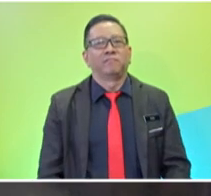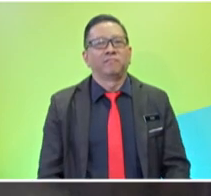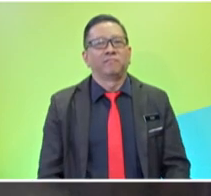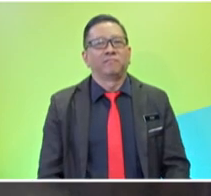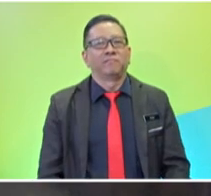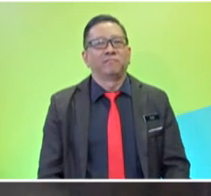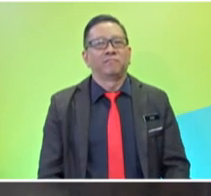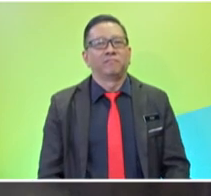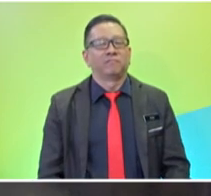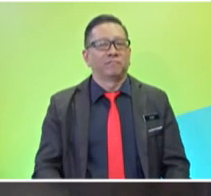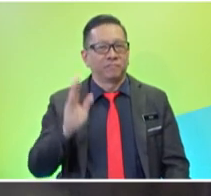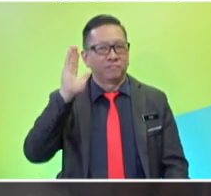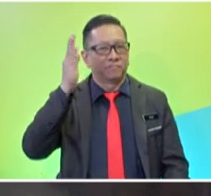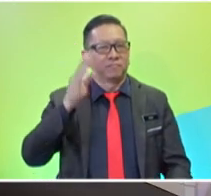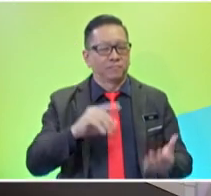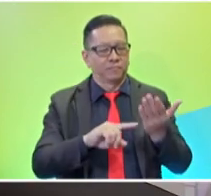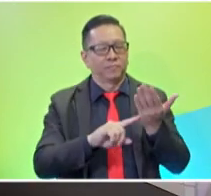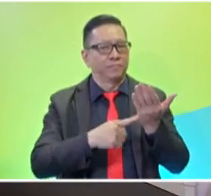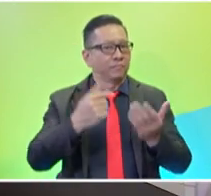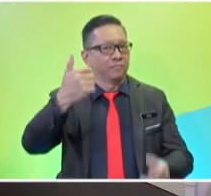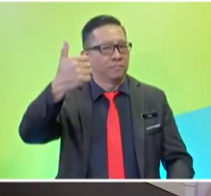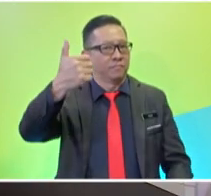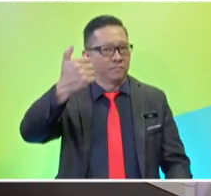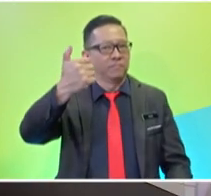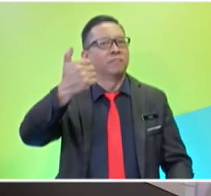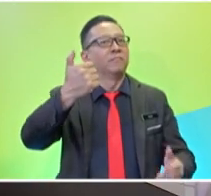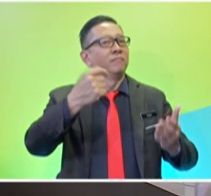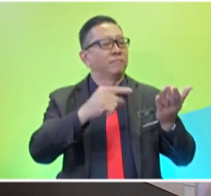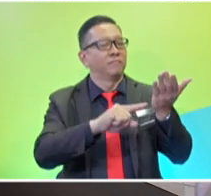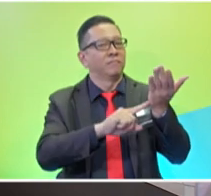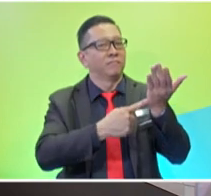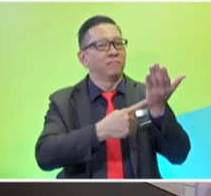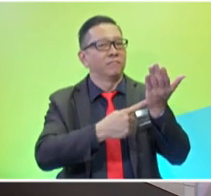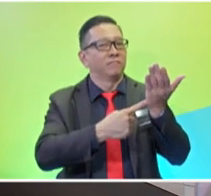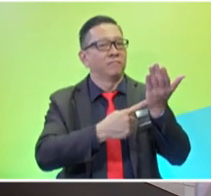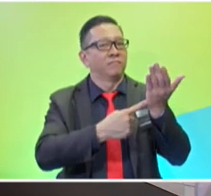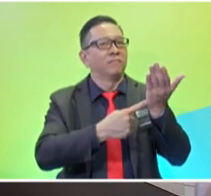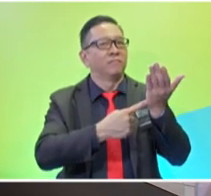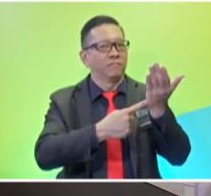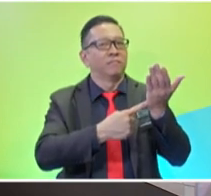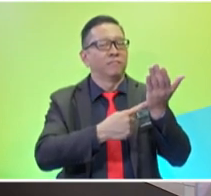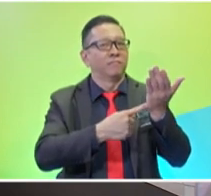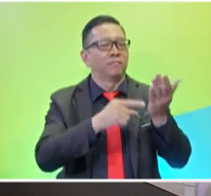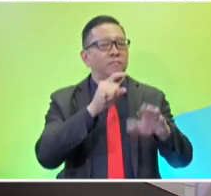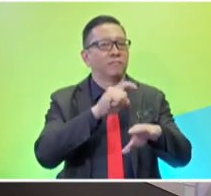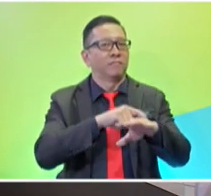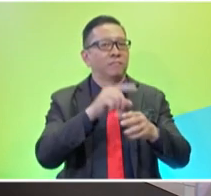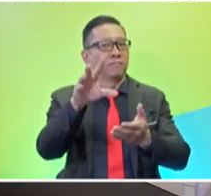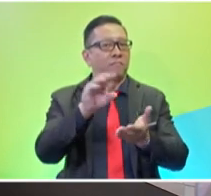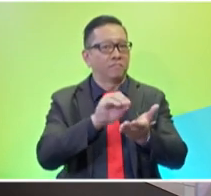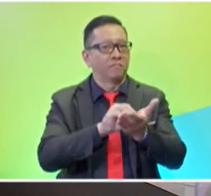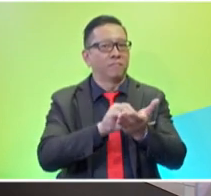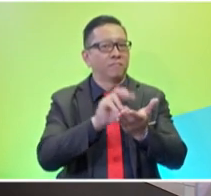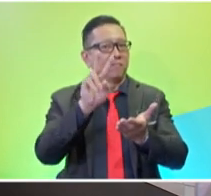Baiklah saya akan memulihkan Saya punya jam saya ini dalam masa Dominic diminta menyalin halaman yang telah dipilih